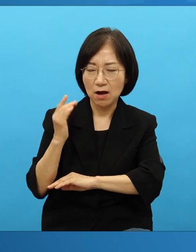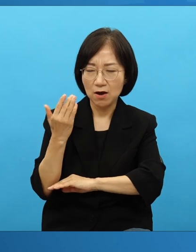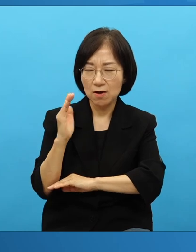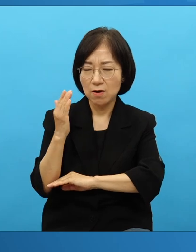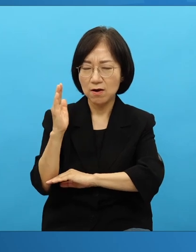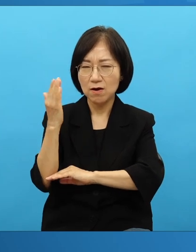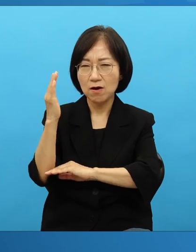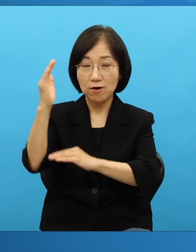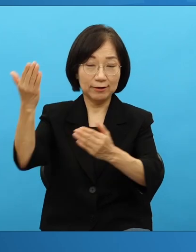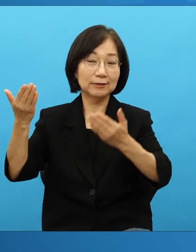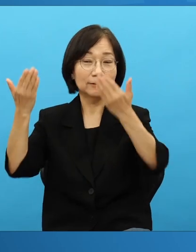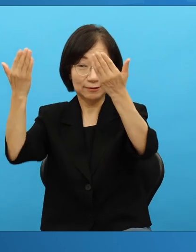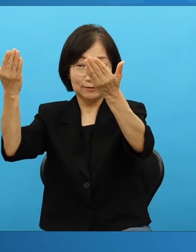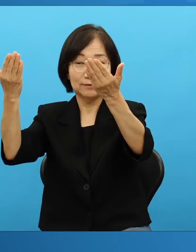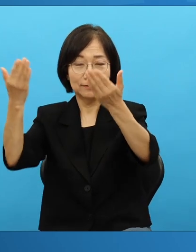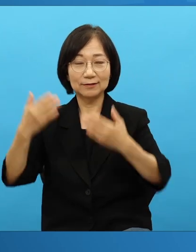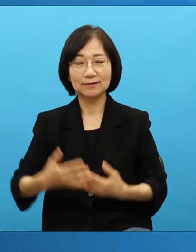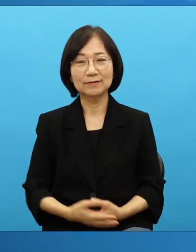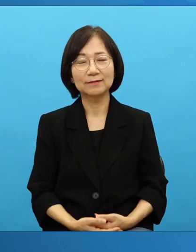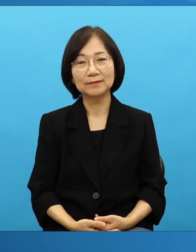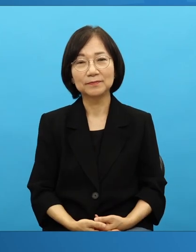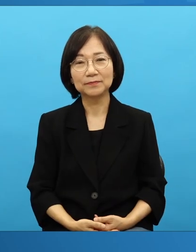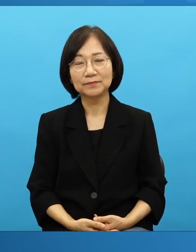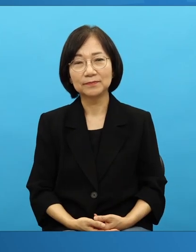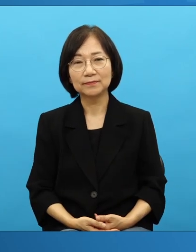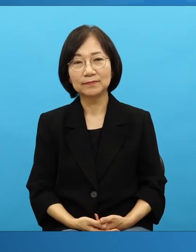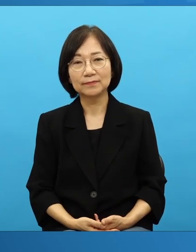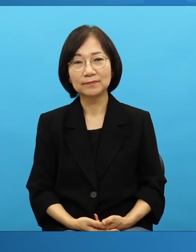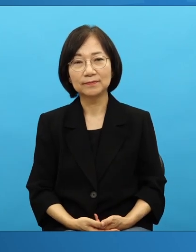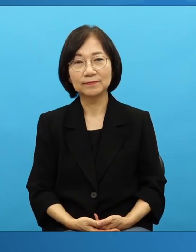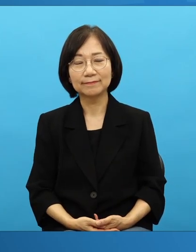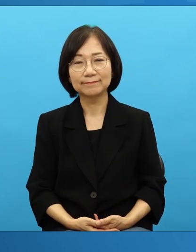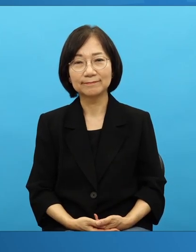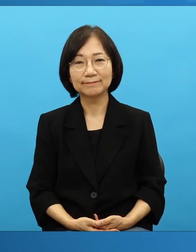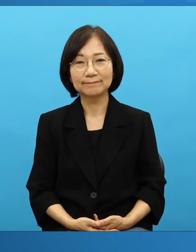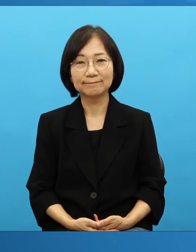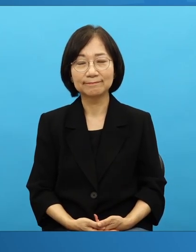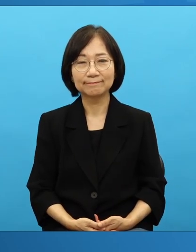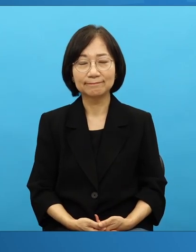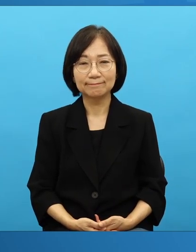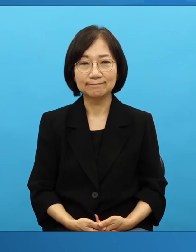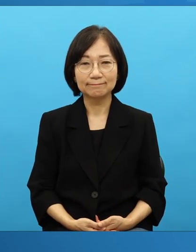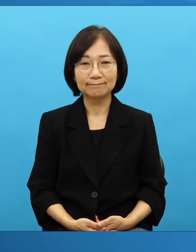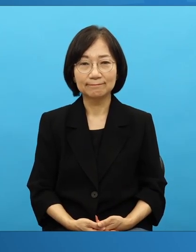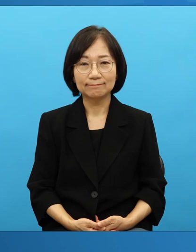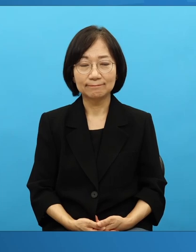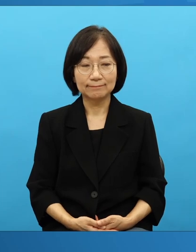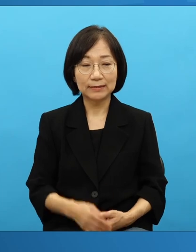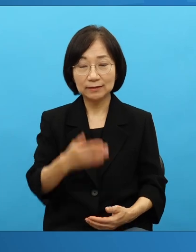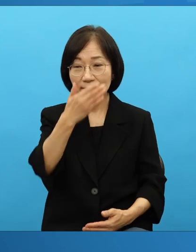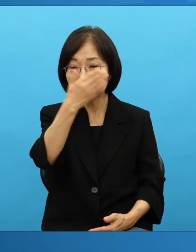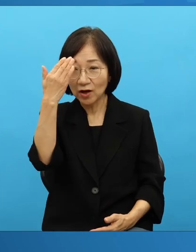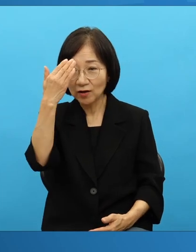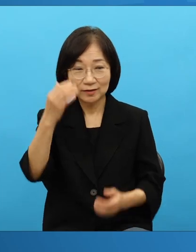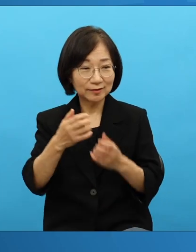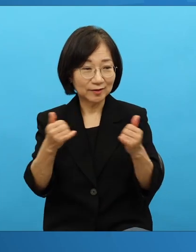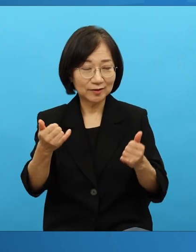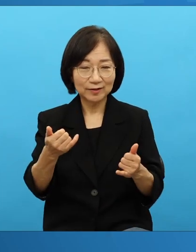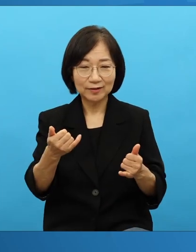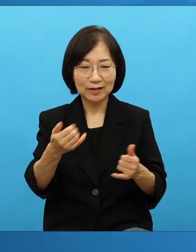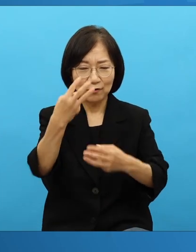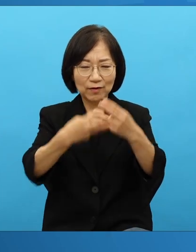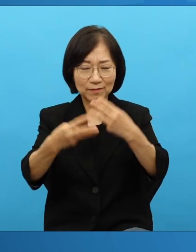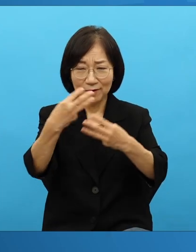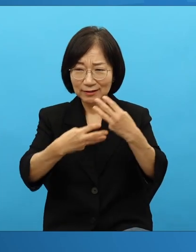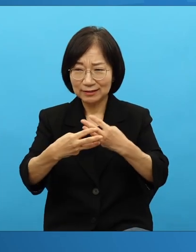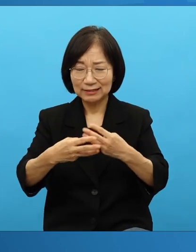것이다.然后呢，能够将荣耀归于神，直到永远。 이 답을 이미 다 얻었어요. 已经得到了这答案。 그 청년들이나 렘넌트들 밖에 나가면 불신앙이 생겨. 왜냐?